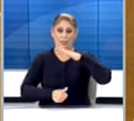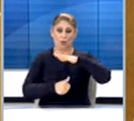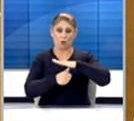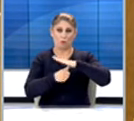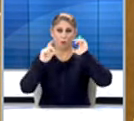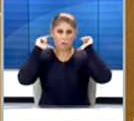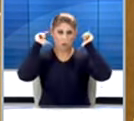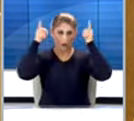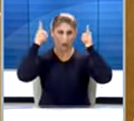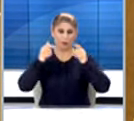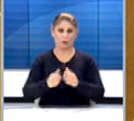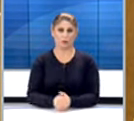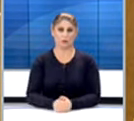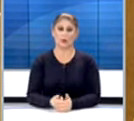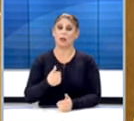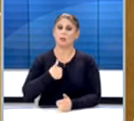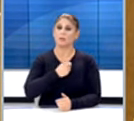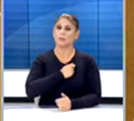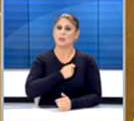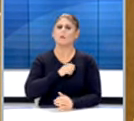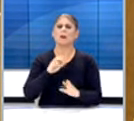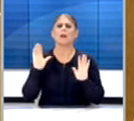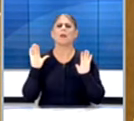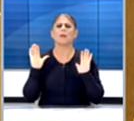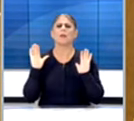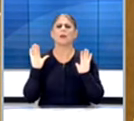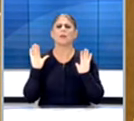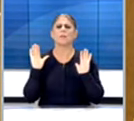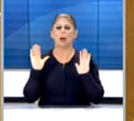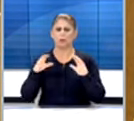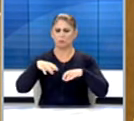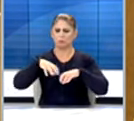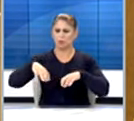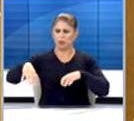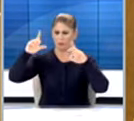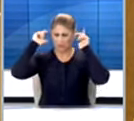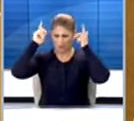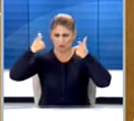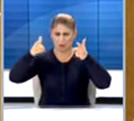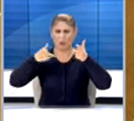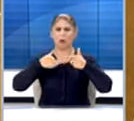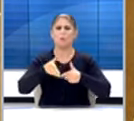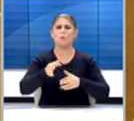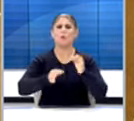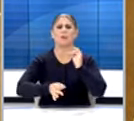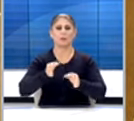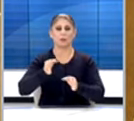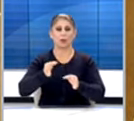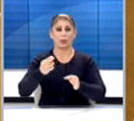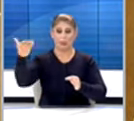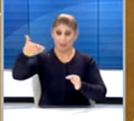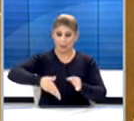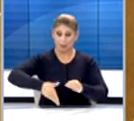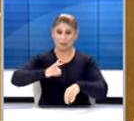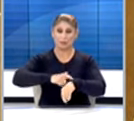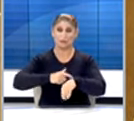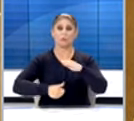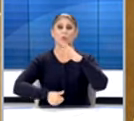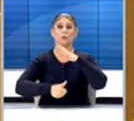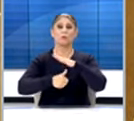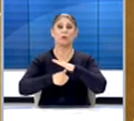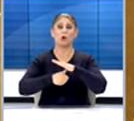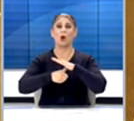Δημοκρατίας. Εμείς θεωρούμε ότι δεν υπάρχουν άβατα στη δημοκρατία μας. Και έχει έρθει η ώρα για Πρόεδρο της Δημοκρατίας από την αριστερά